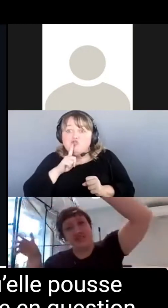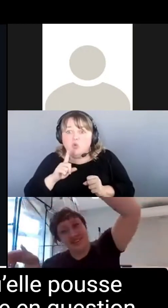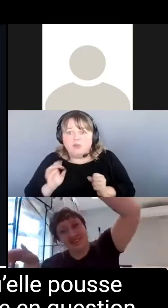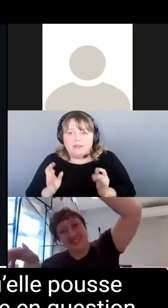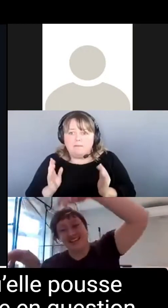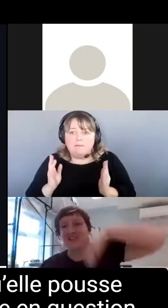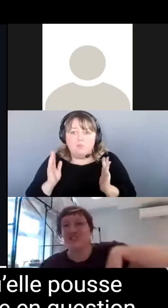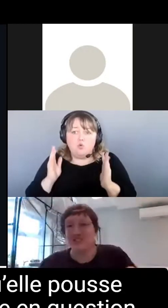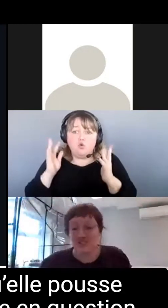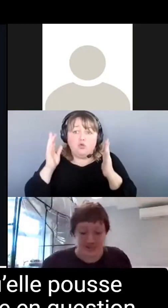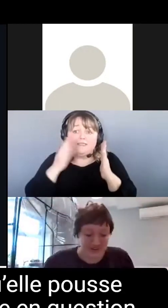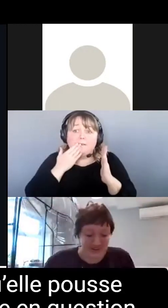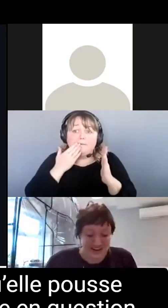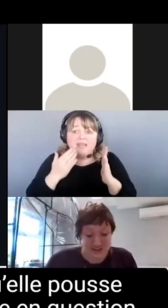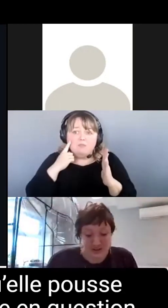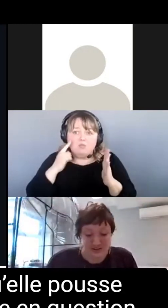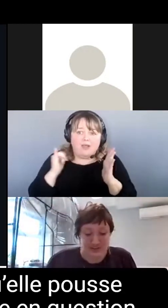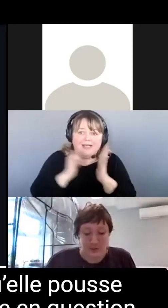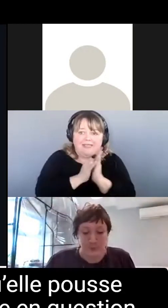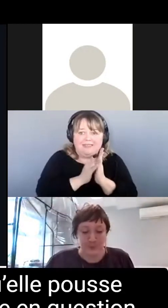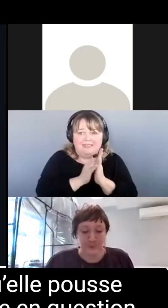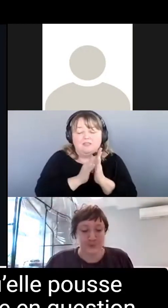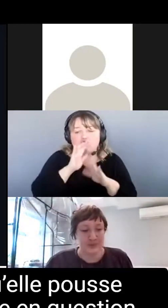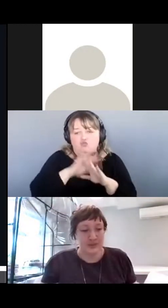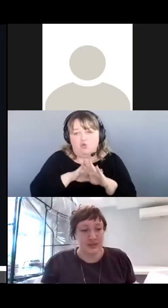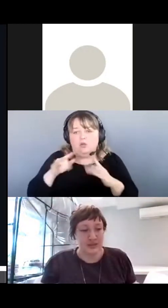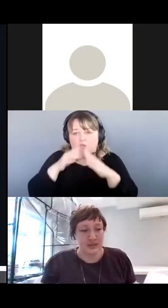pour rester attachées sur l'arche en question.